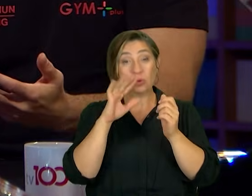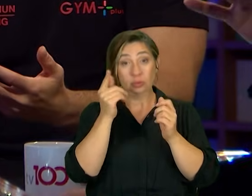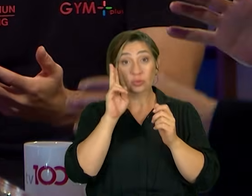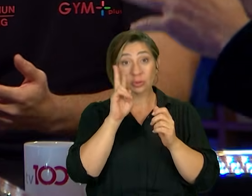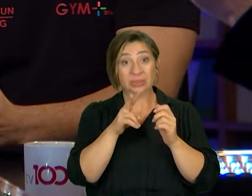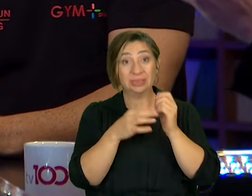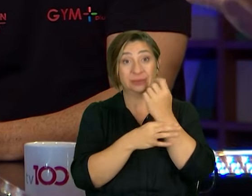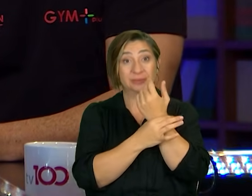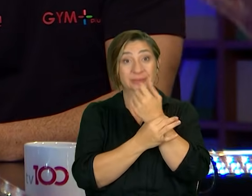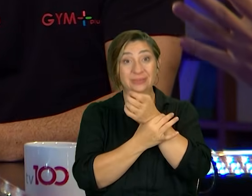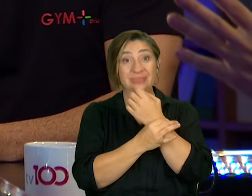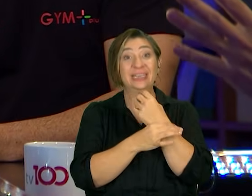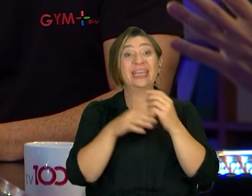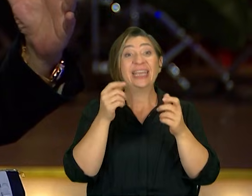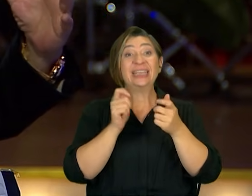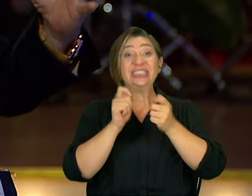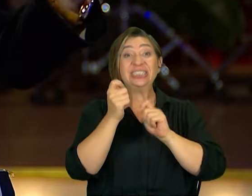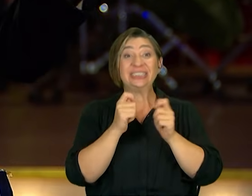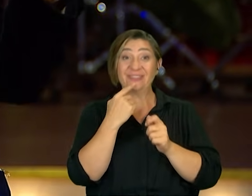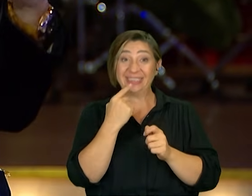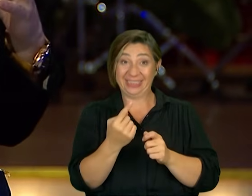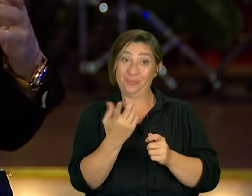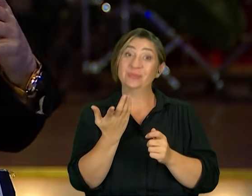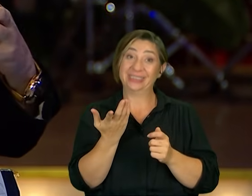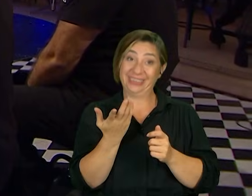sonra göstereceğiz evet, zaten. Evet, görüntüsü değil işlevi dediğimiz